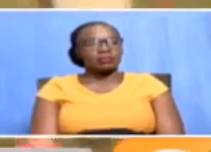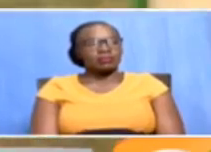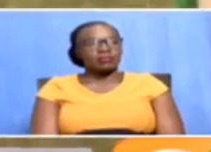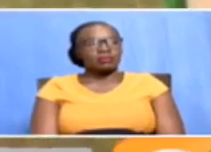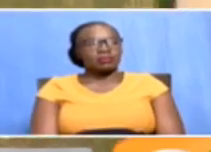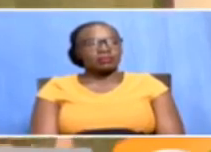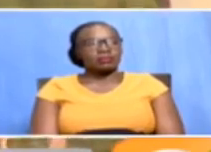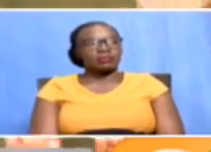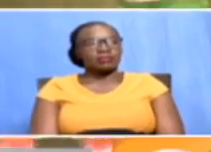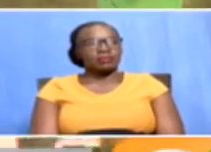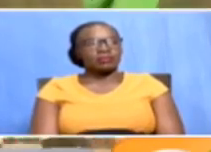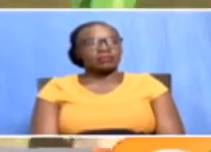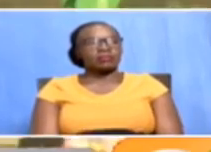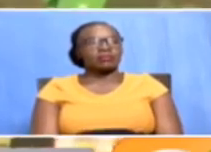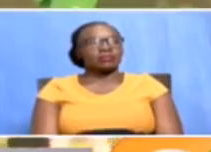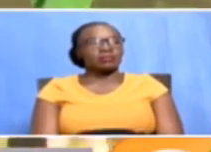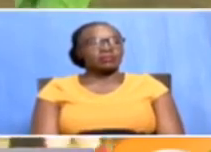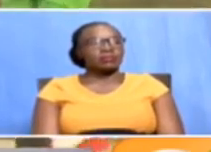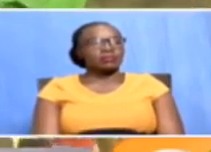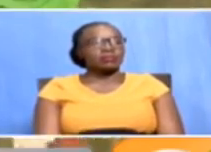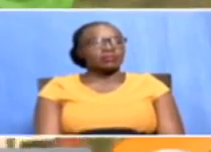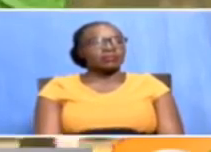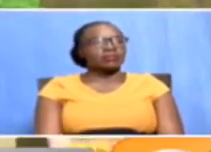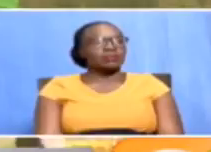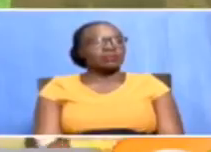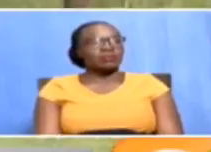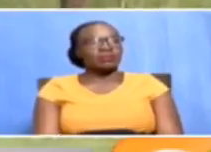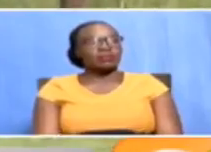Don't take risk in our own Alfred.